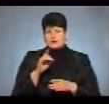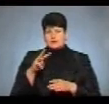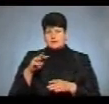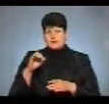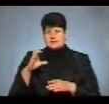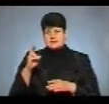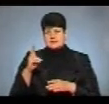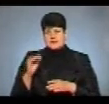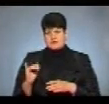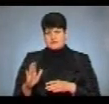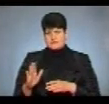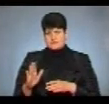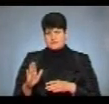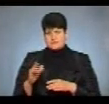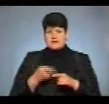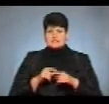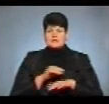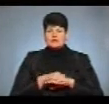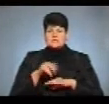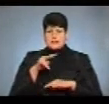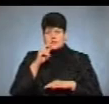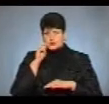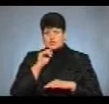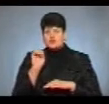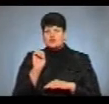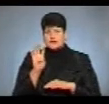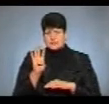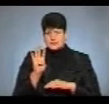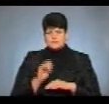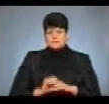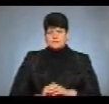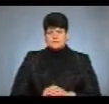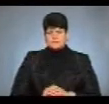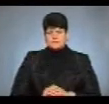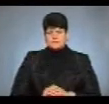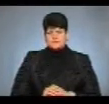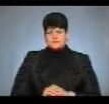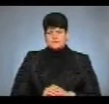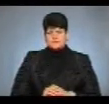Миськів. Це вулиця Лесі Українки, 14.